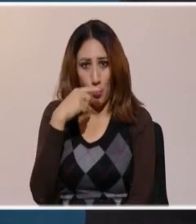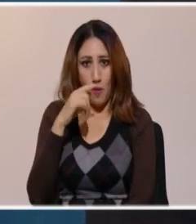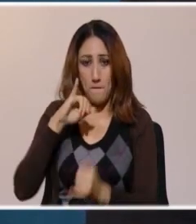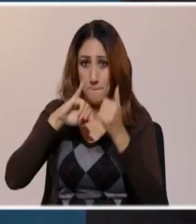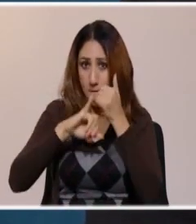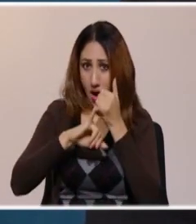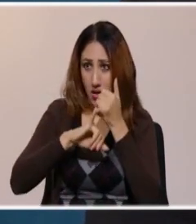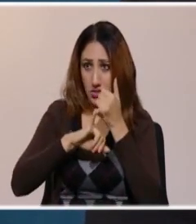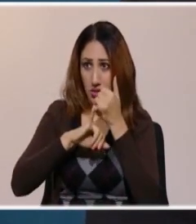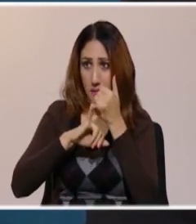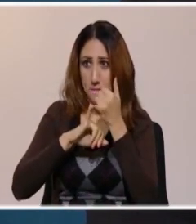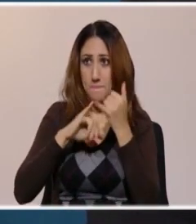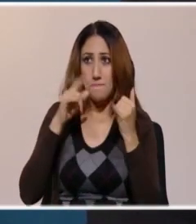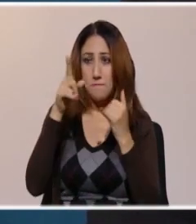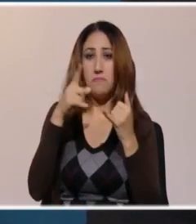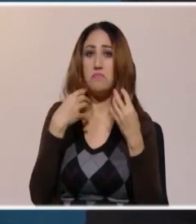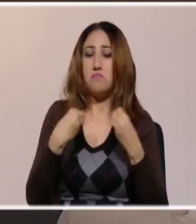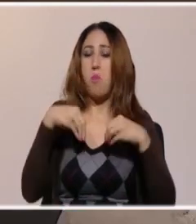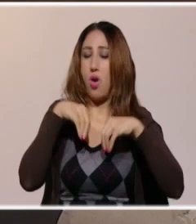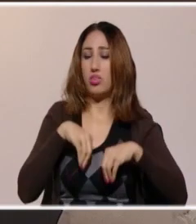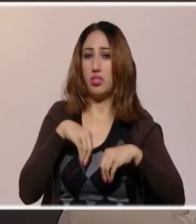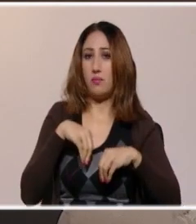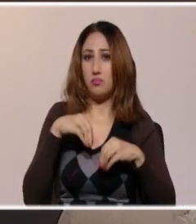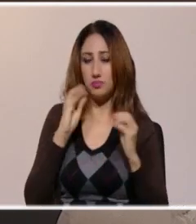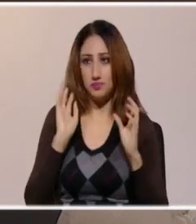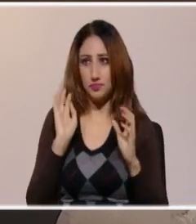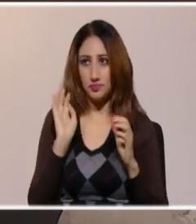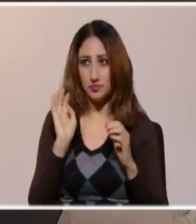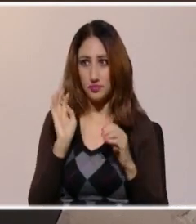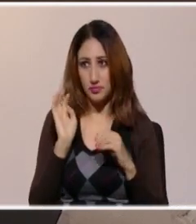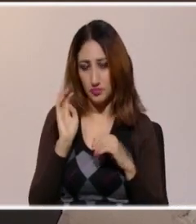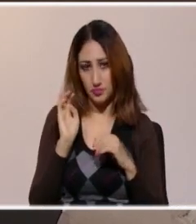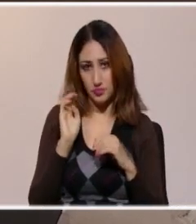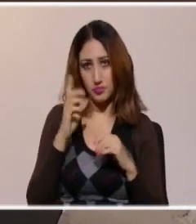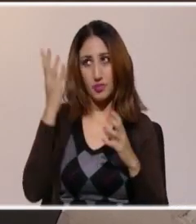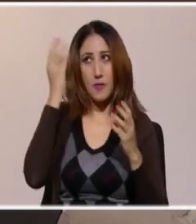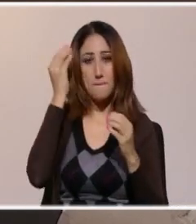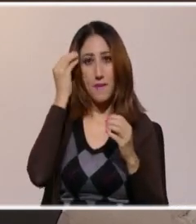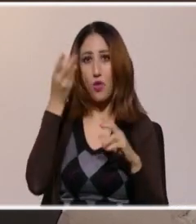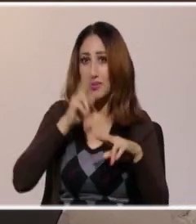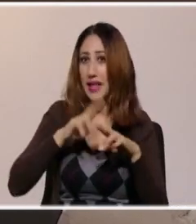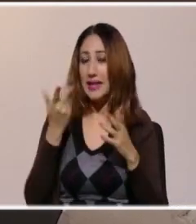خصامهم ولاد ناس ولاد أصول. احكي لي معلومة عن سمير صبري ما حدش يعرفها.